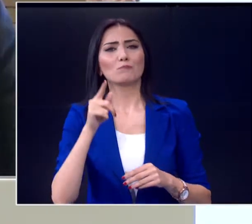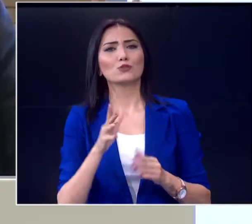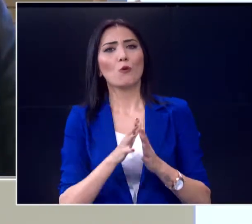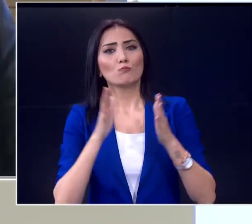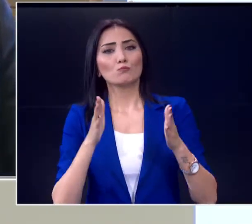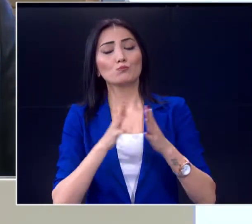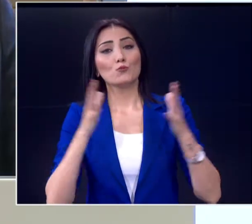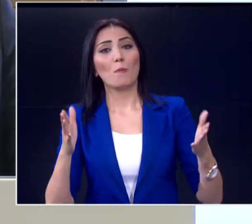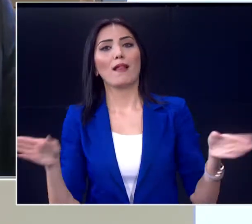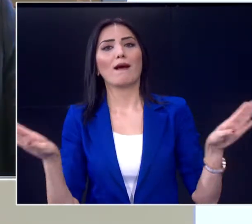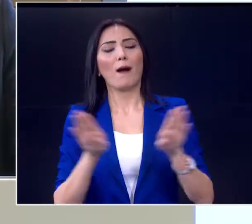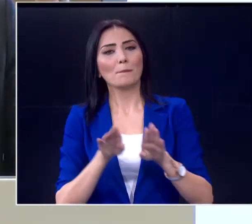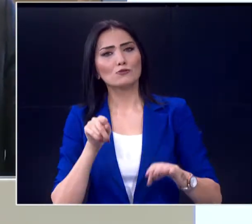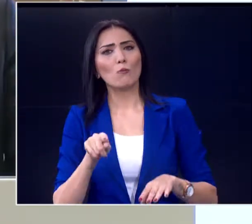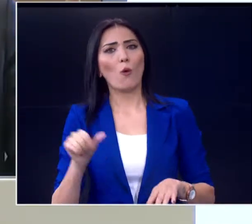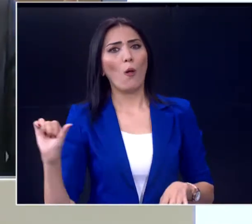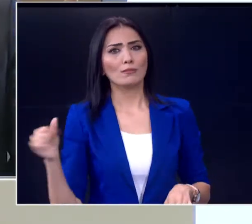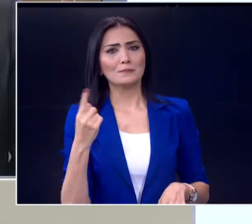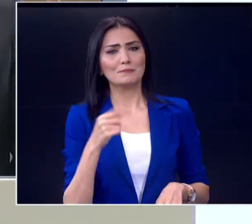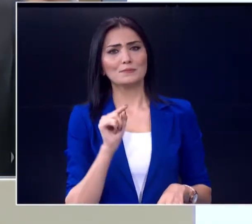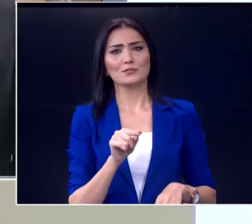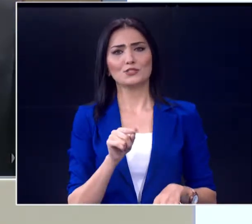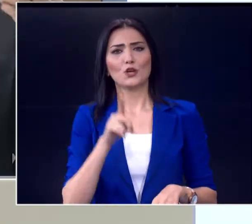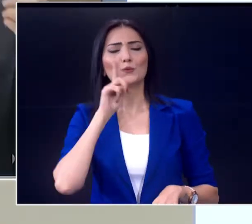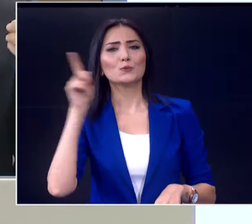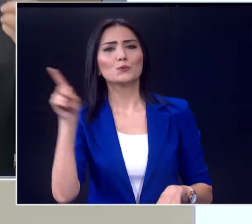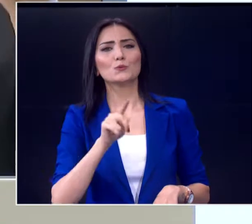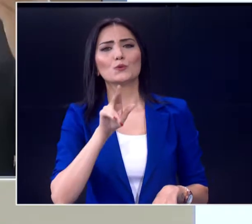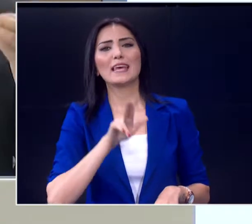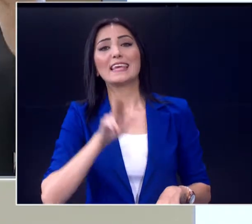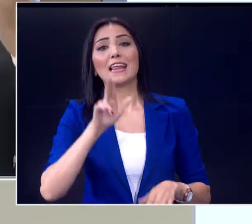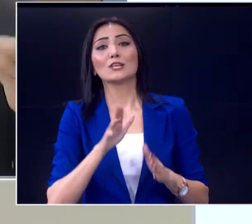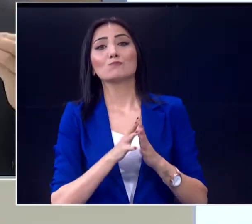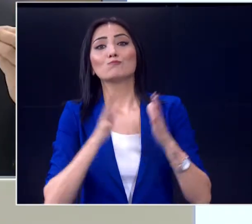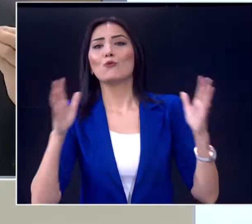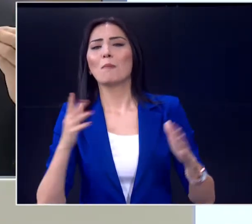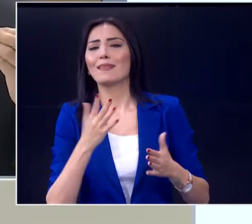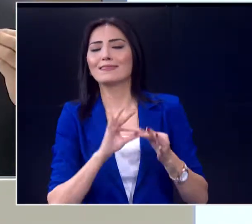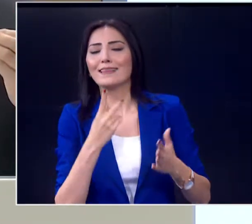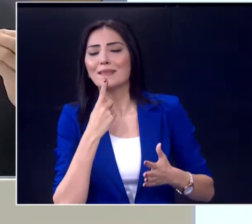büyümeyle kapatıyoruz. Bu önemli bir şey. %7 büyüme ne demek?